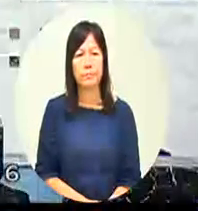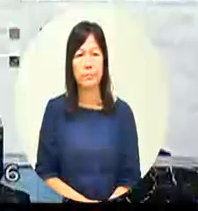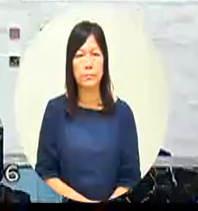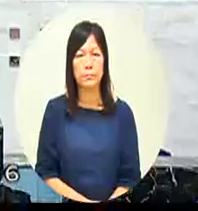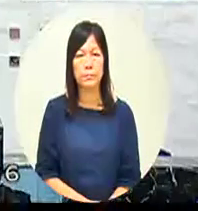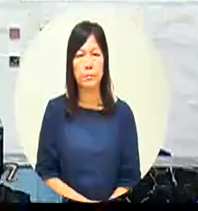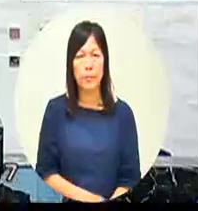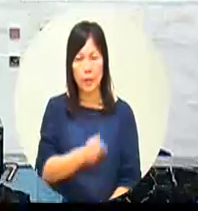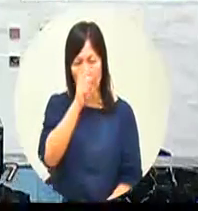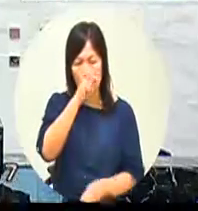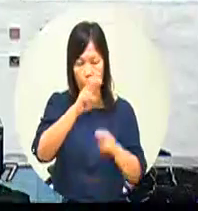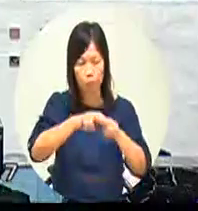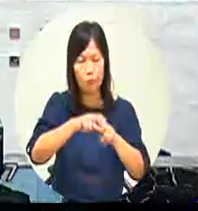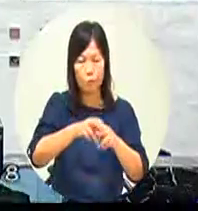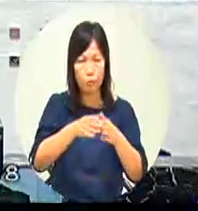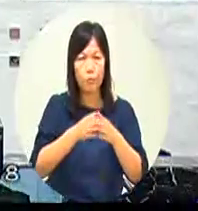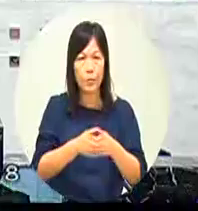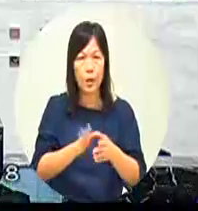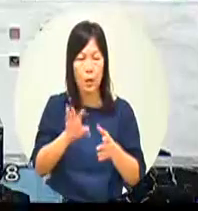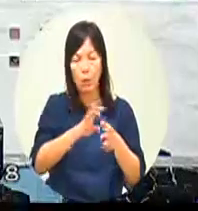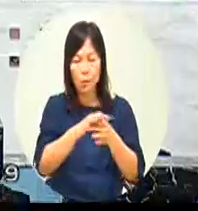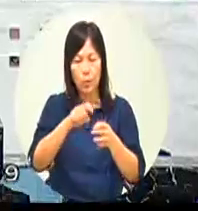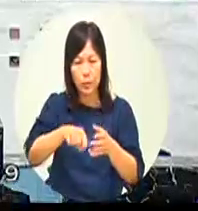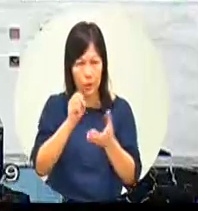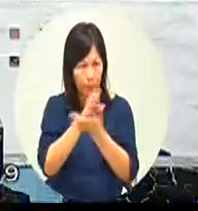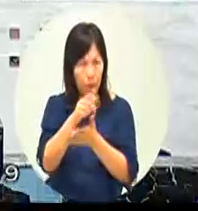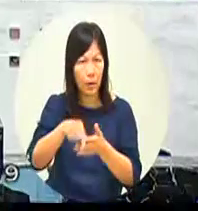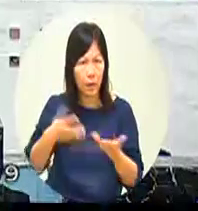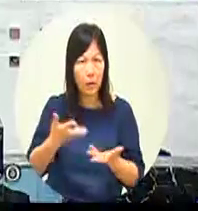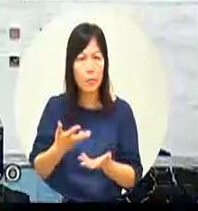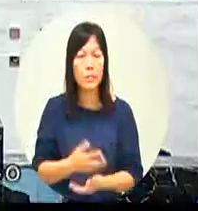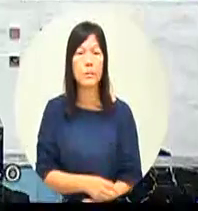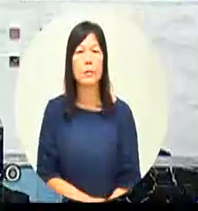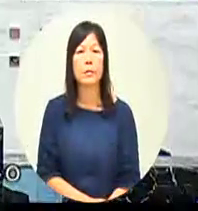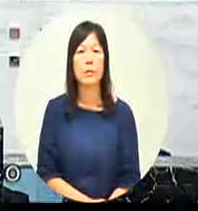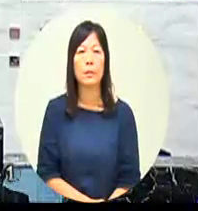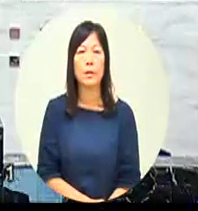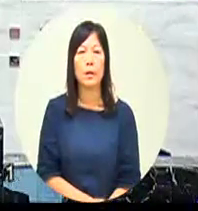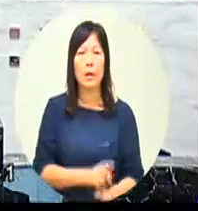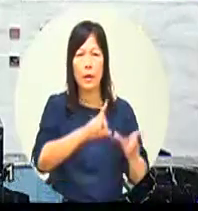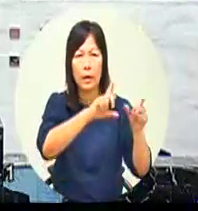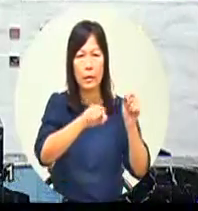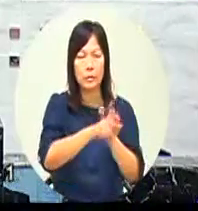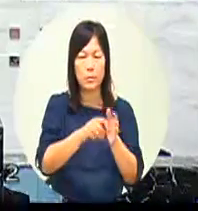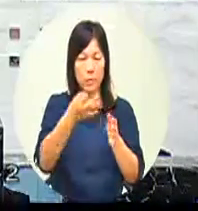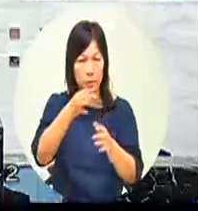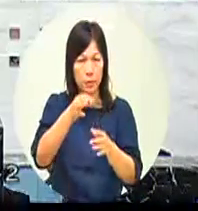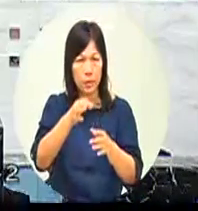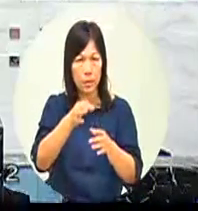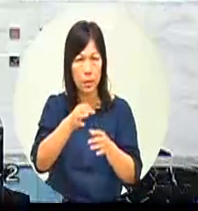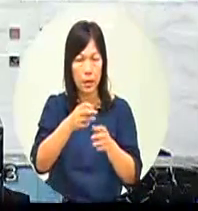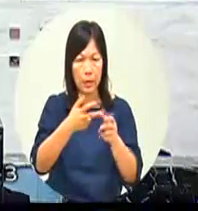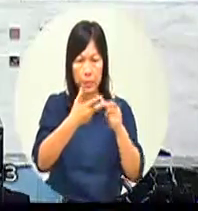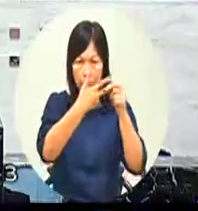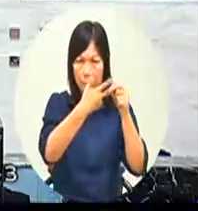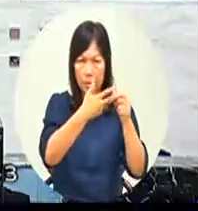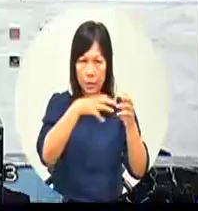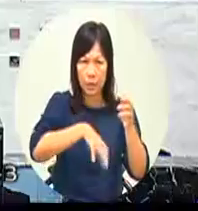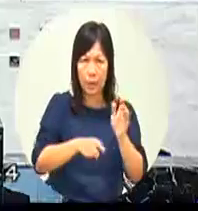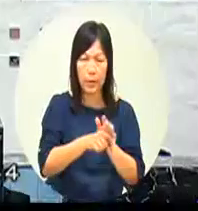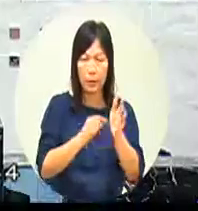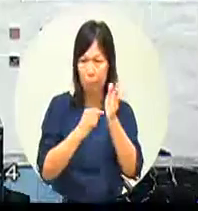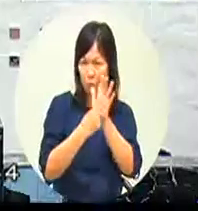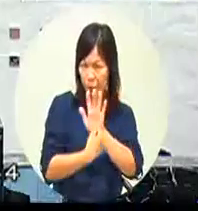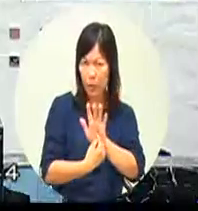好，请坐下。关于这个报告案，根据的收费标准的第七条里头显